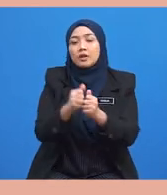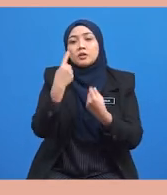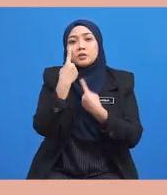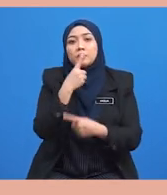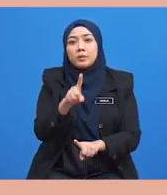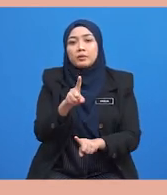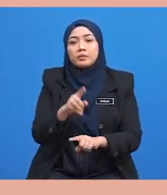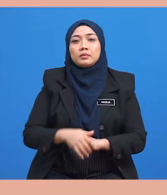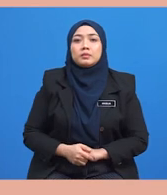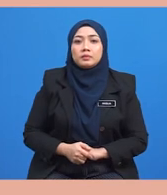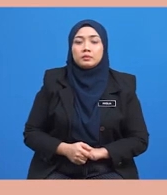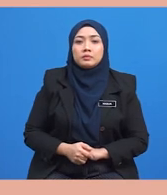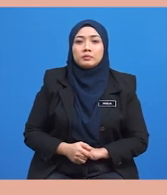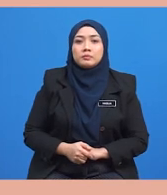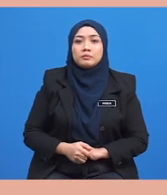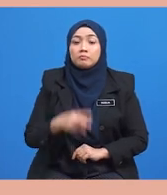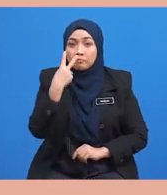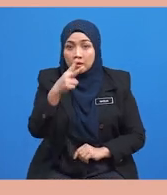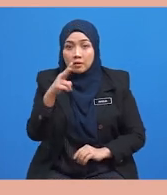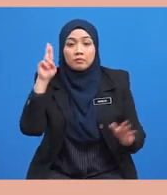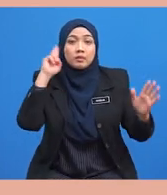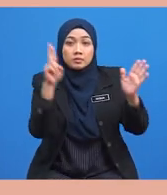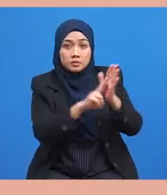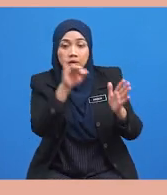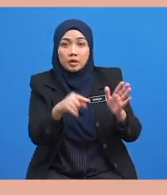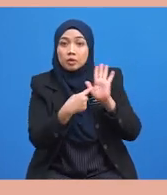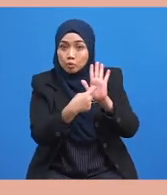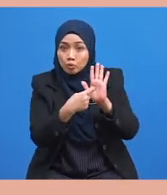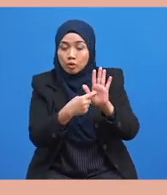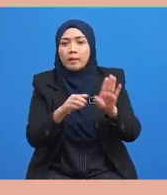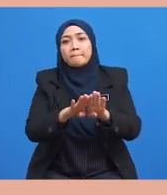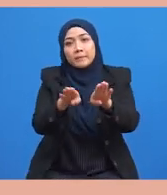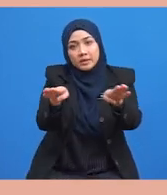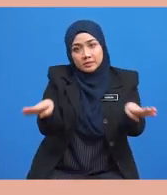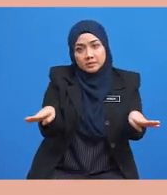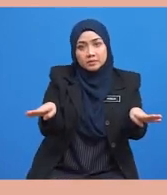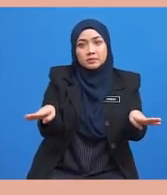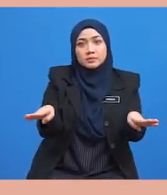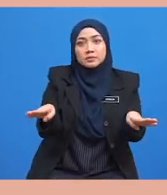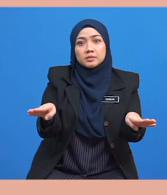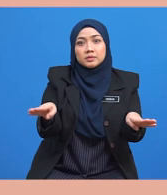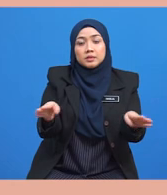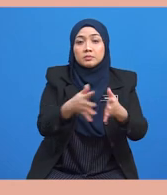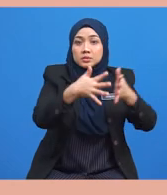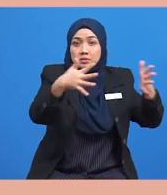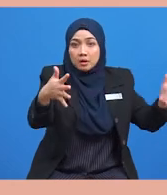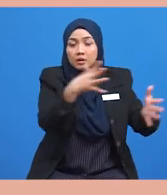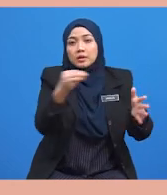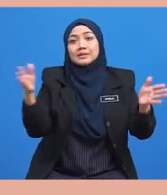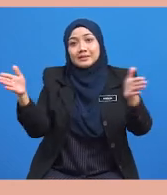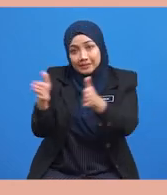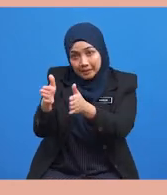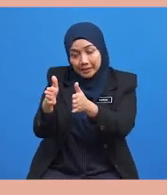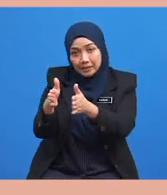Baiklah, berdasarkan rajah yang dipaparkan, beza antara cerapan terbesar dan cerapan